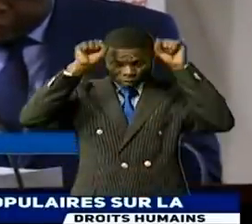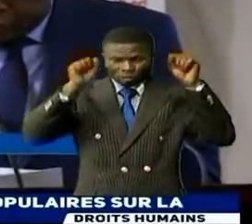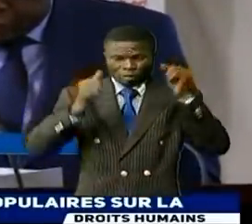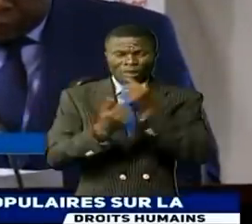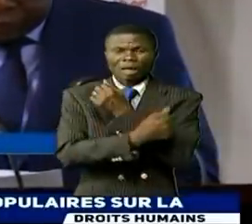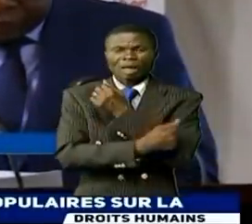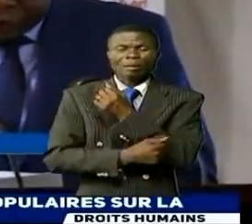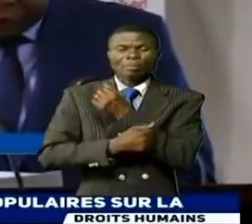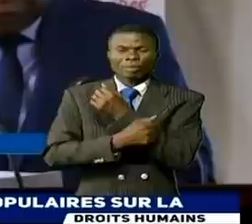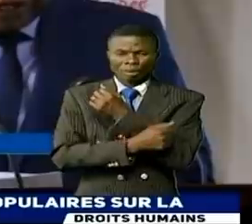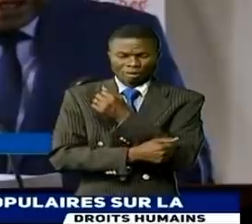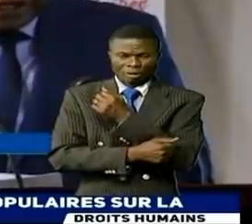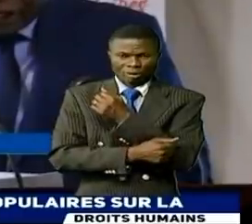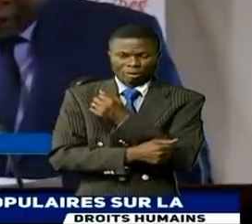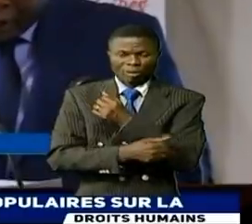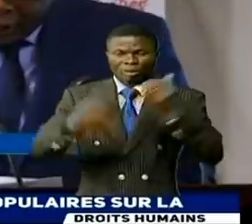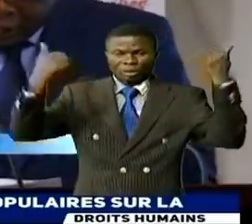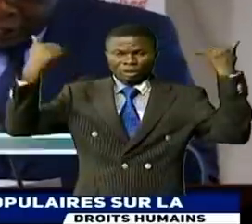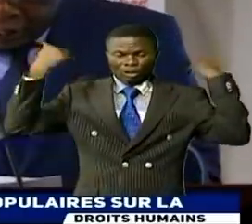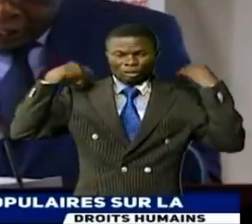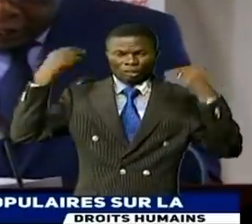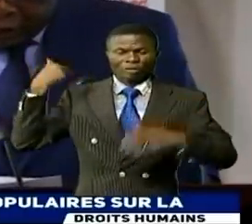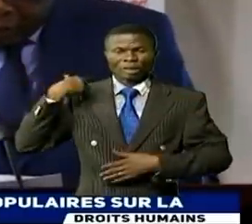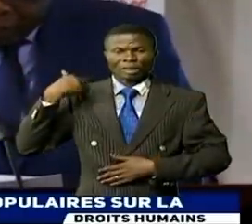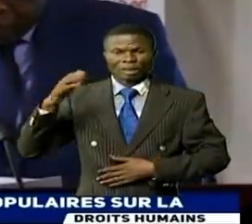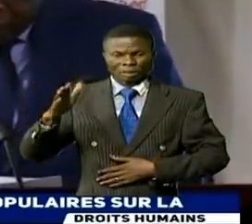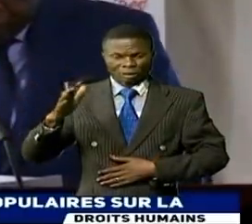République, chef de l'État,